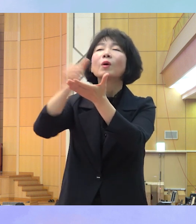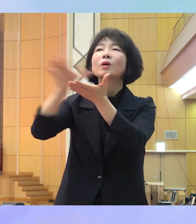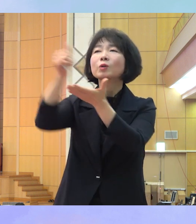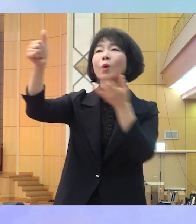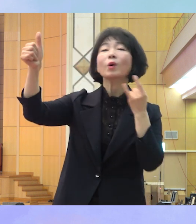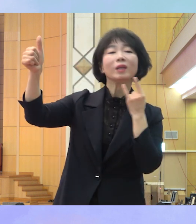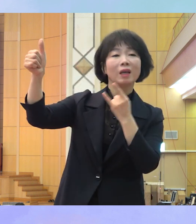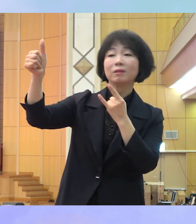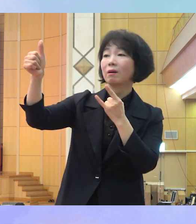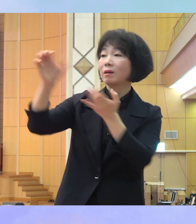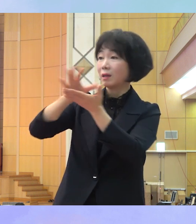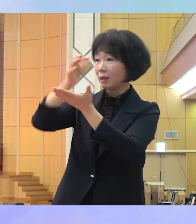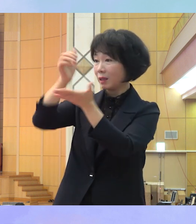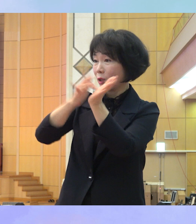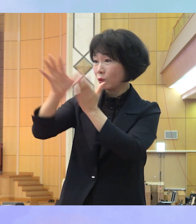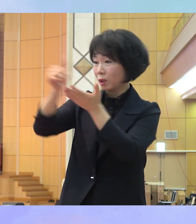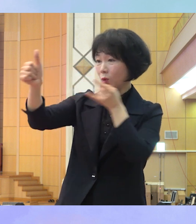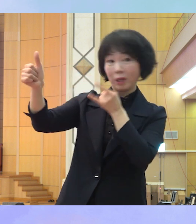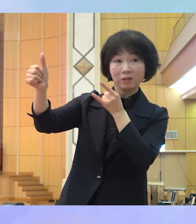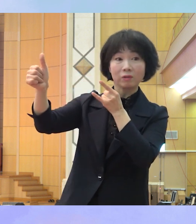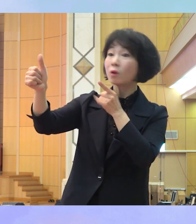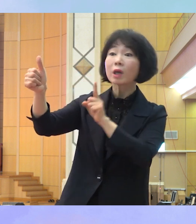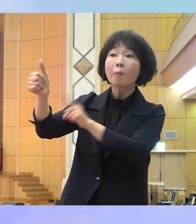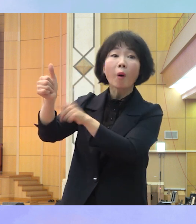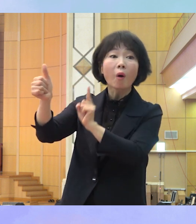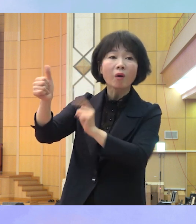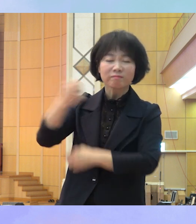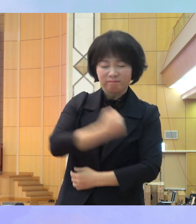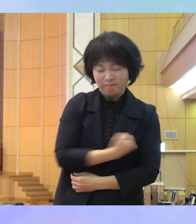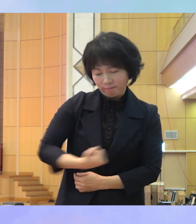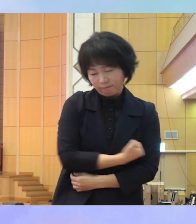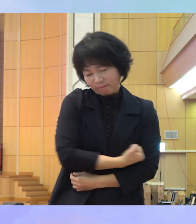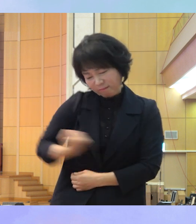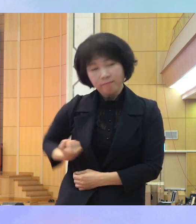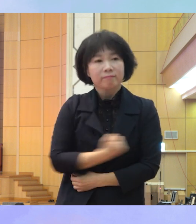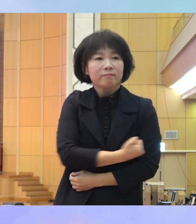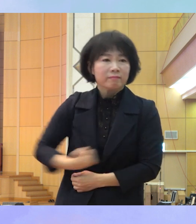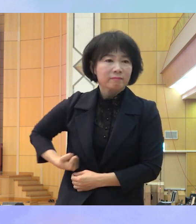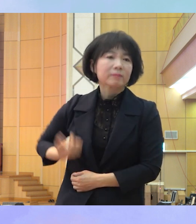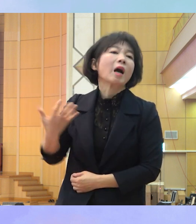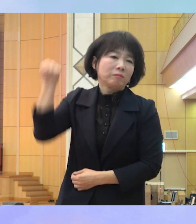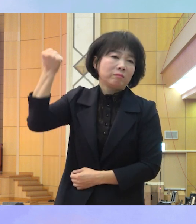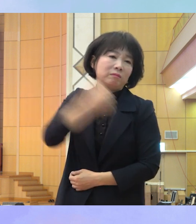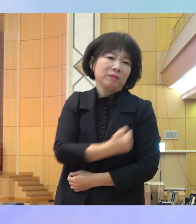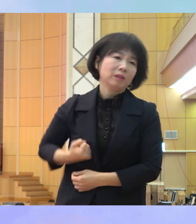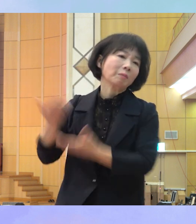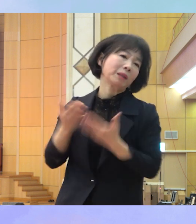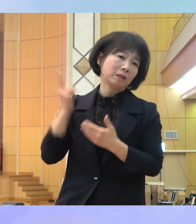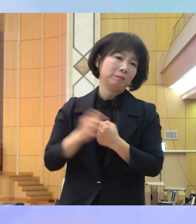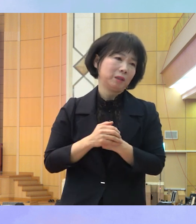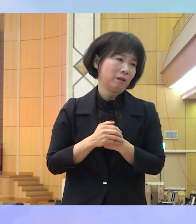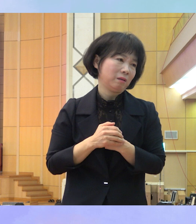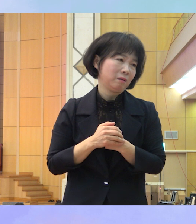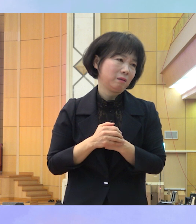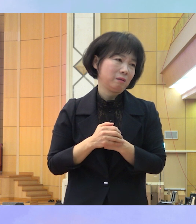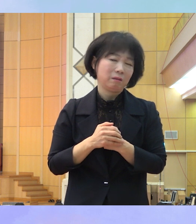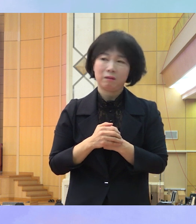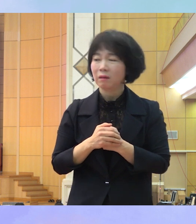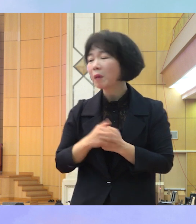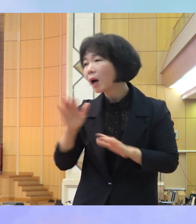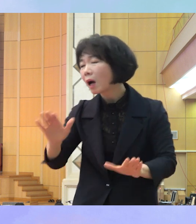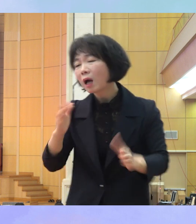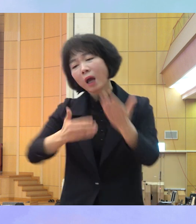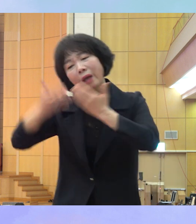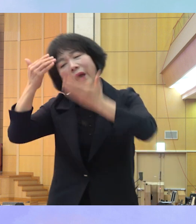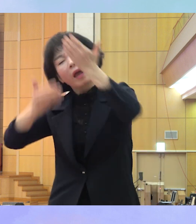그리스도께서 희생이 되셨느니라. 아하, 옛날에는 어린 양을 유월절 날